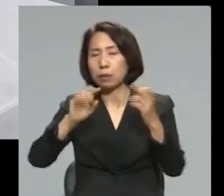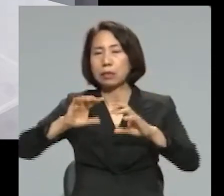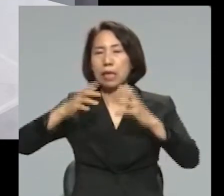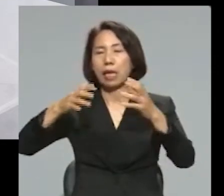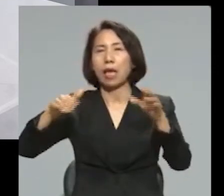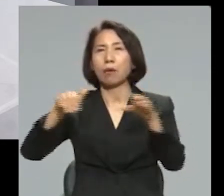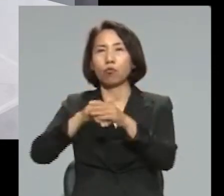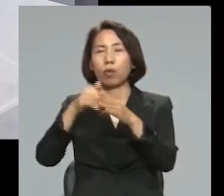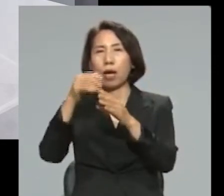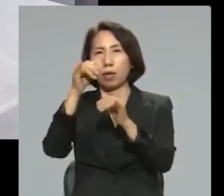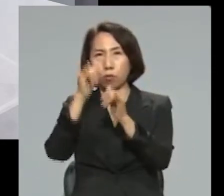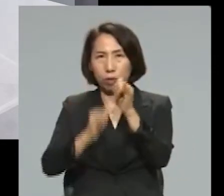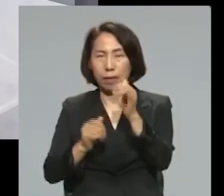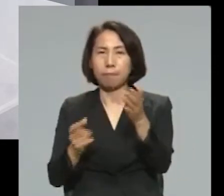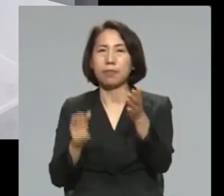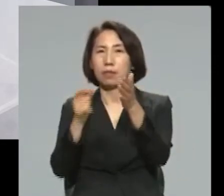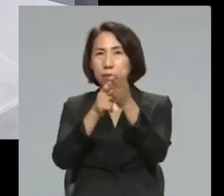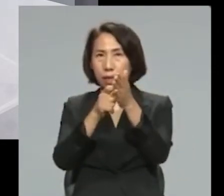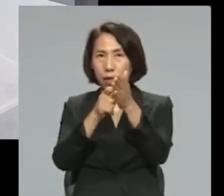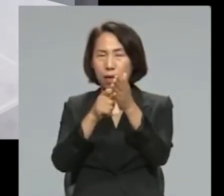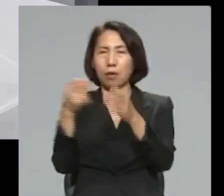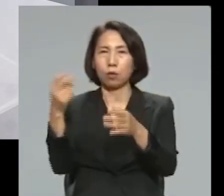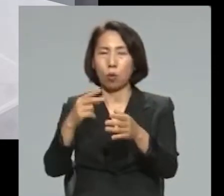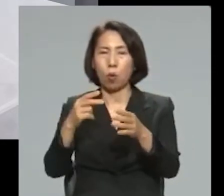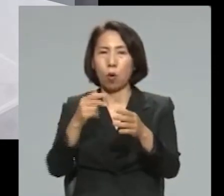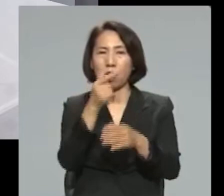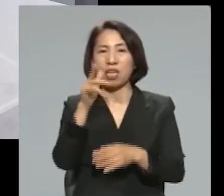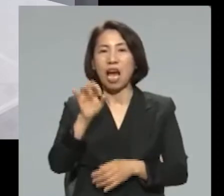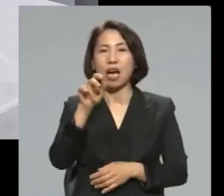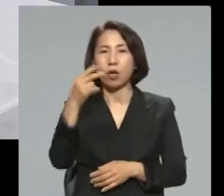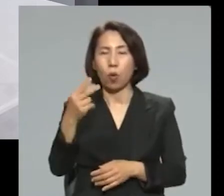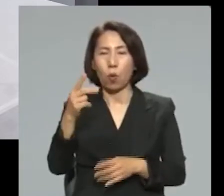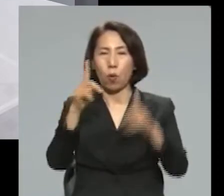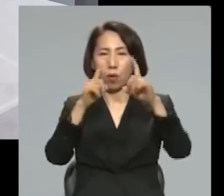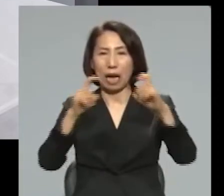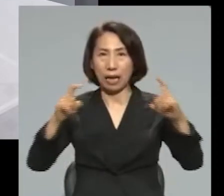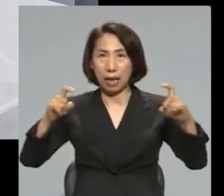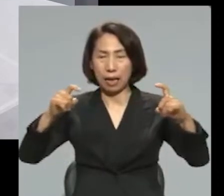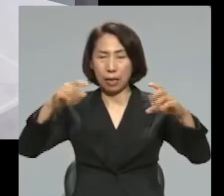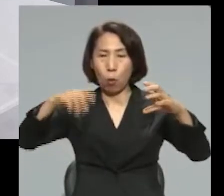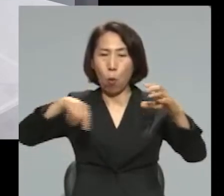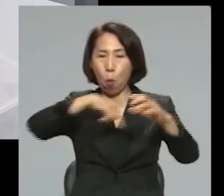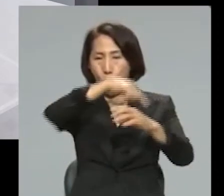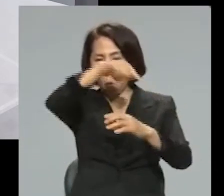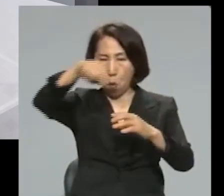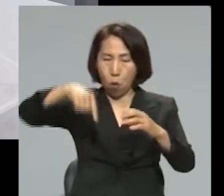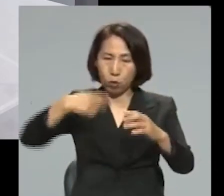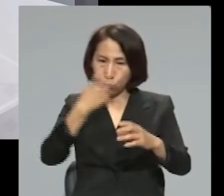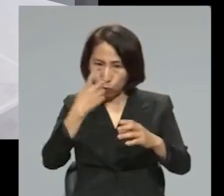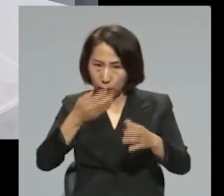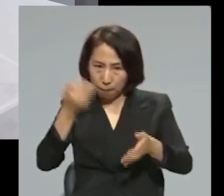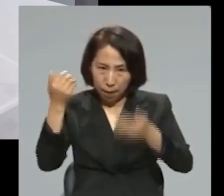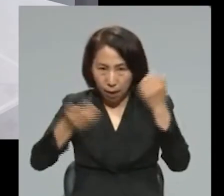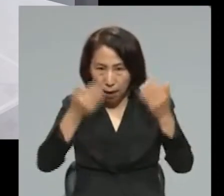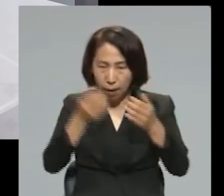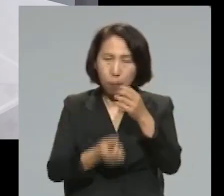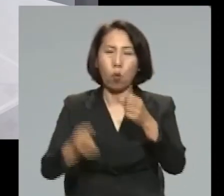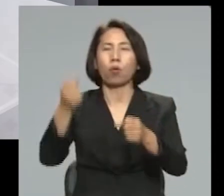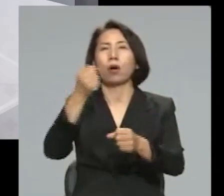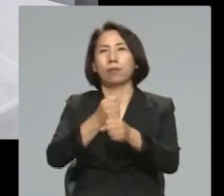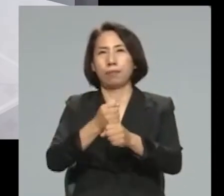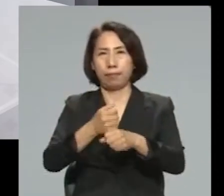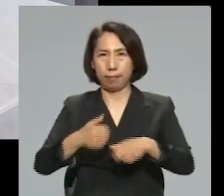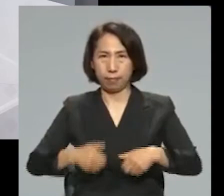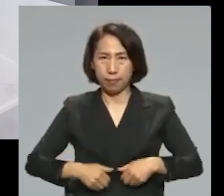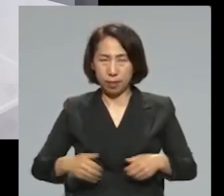지속적으로 추진하고 향교 주변 가야궁성지 조사 복원 등 미발굴 문화재를 발굴